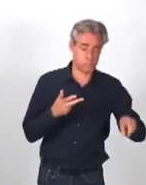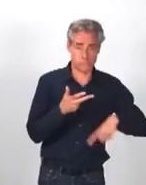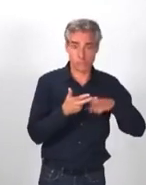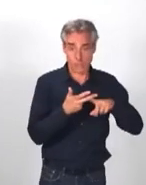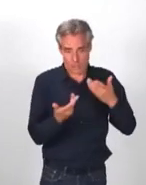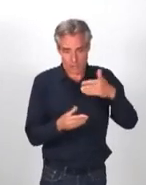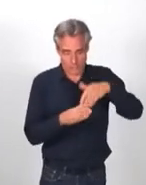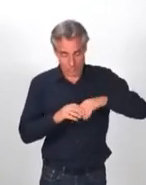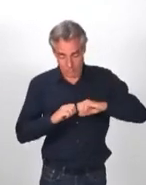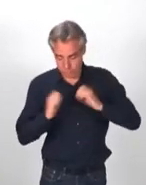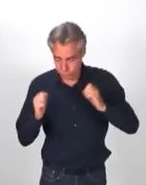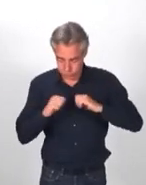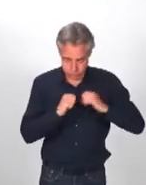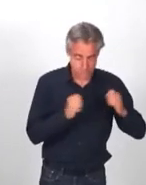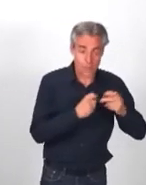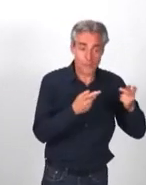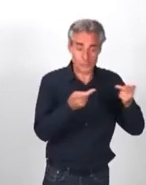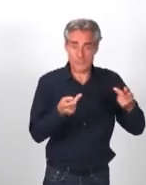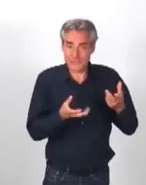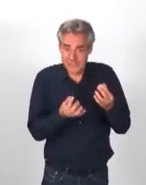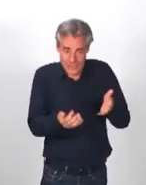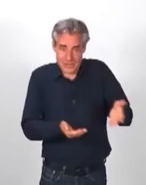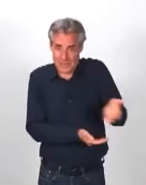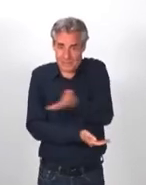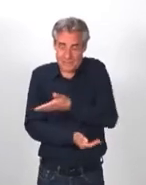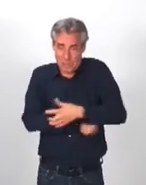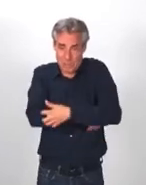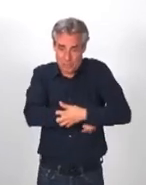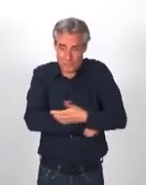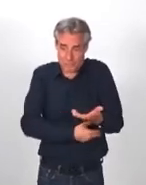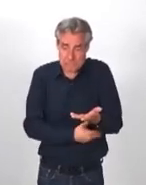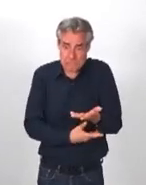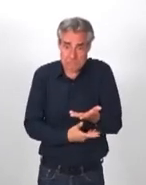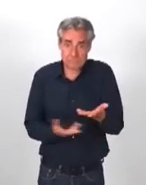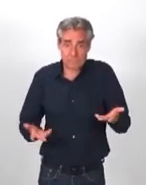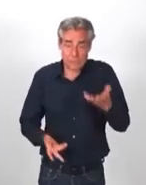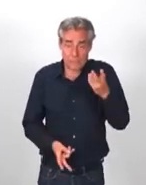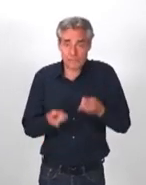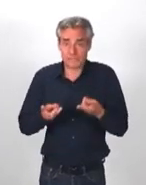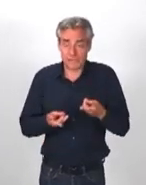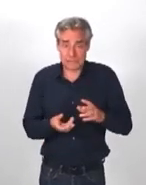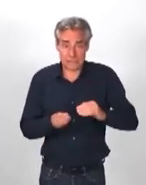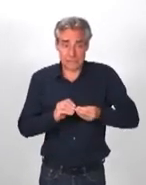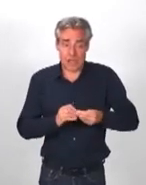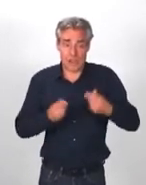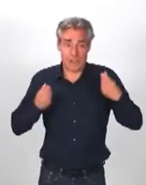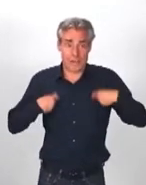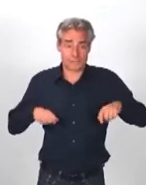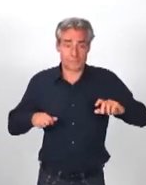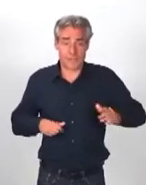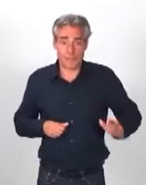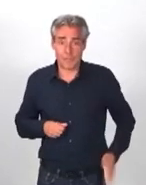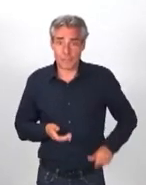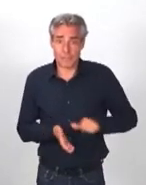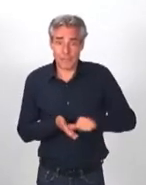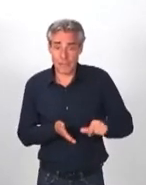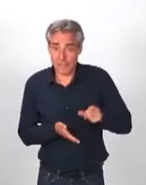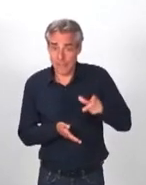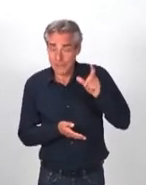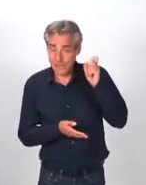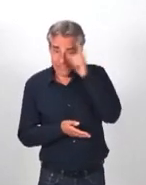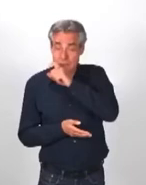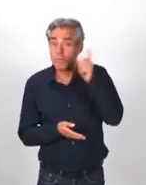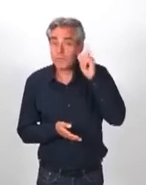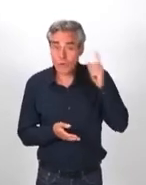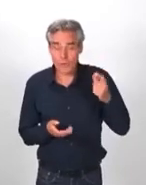où ces publics qui sont fragiles sont potentiellement en difficulté parce que ça ne va pas aussi vite que ce que vous nous